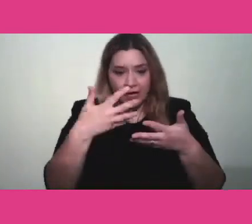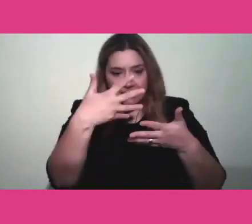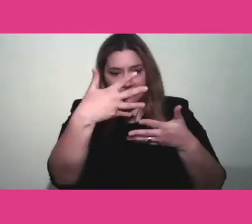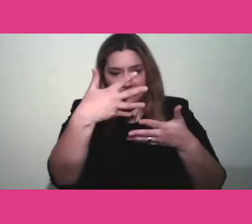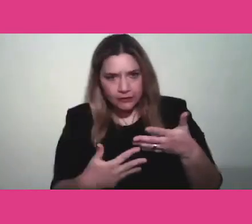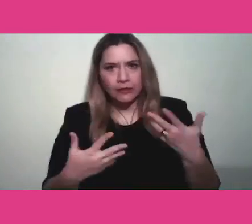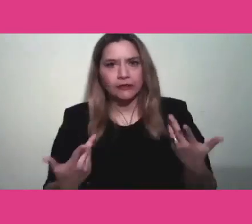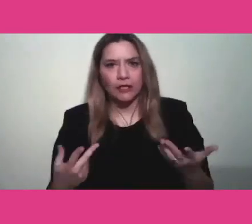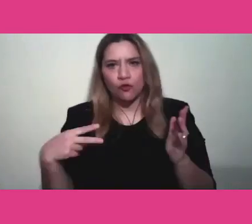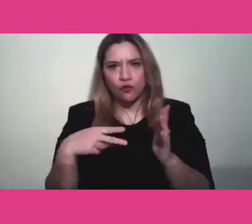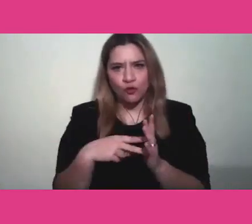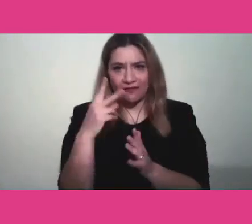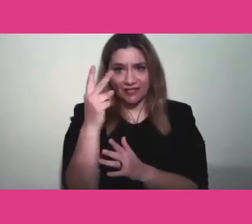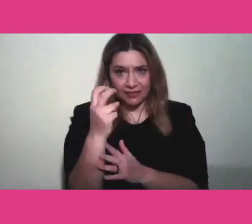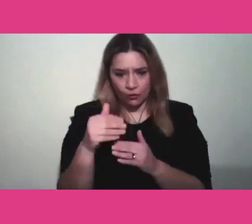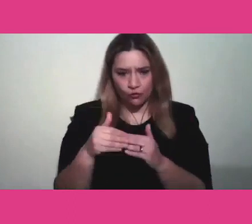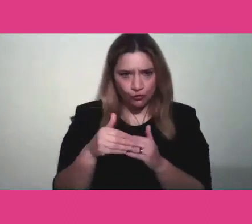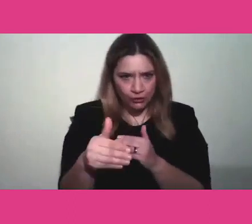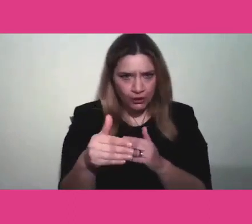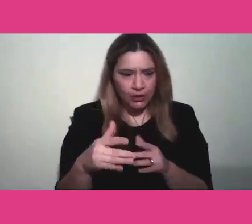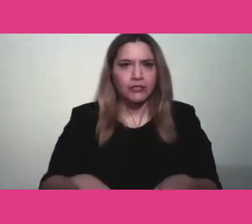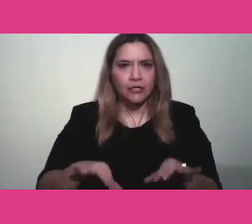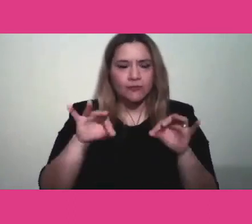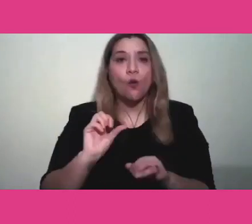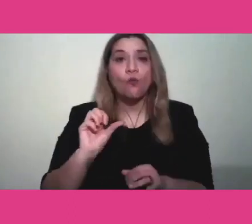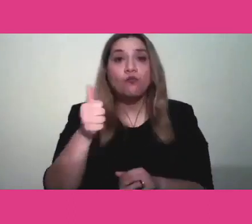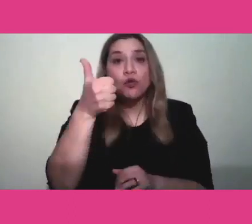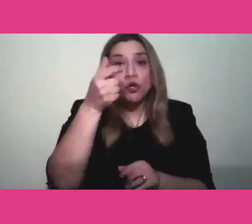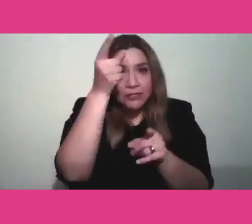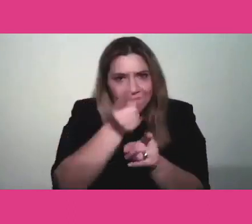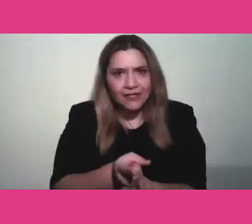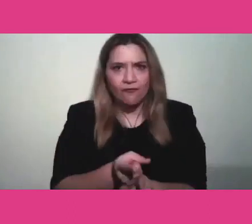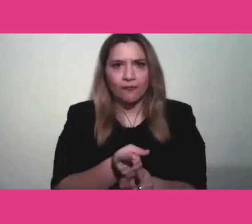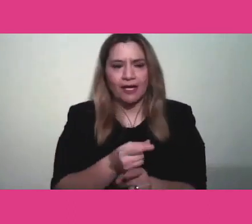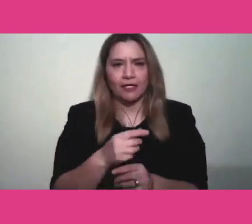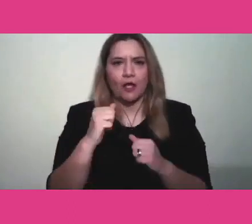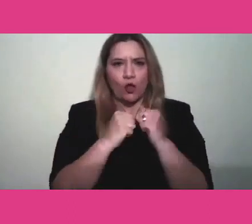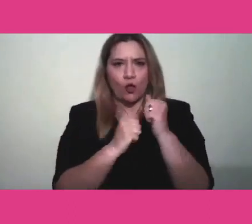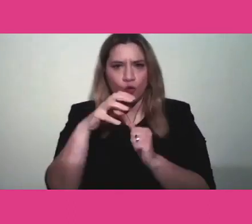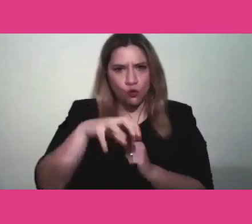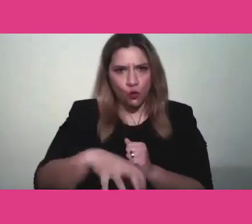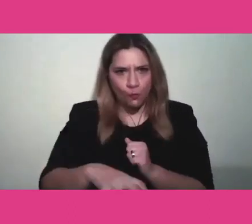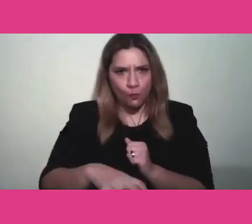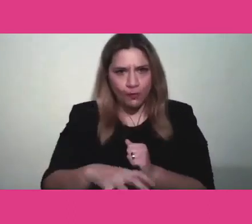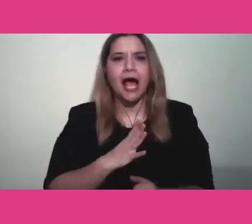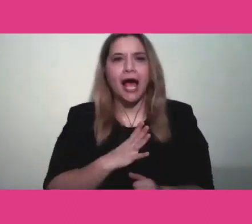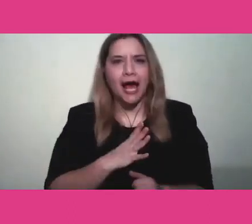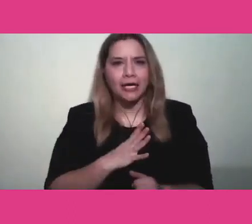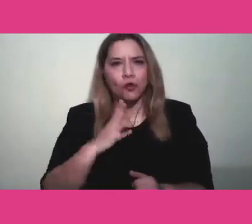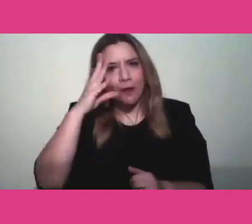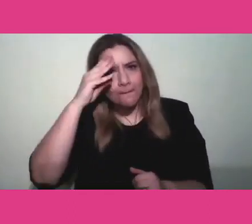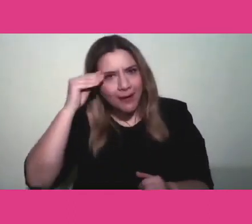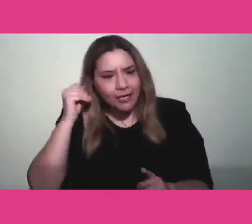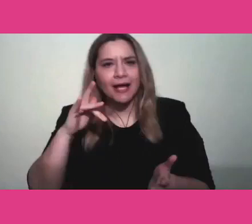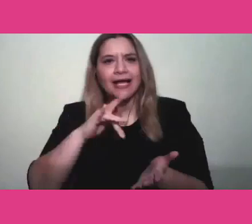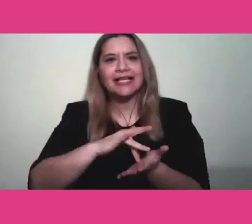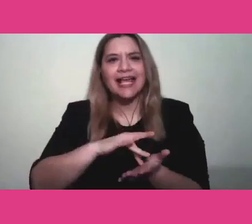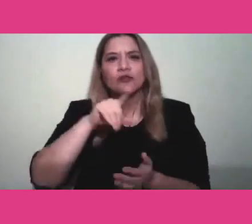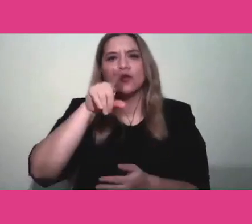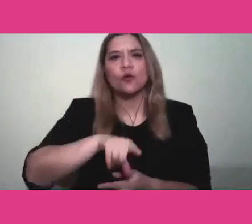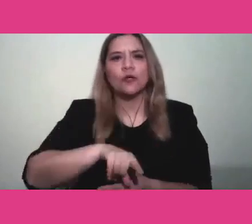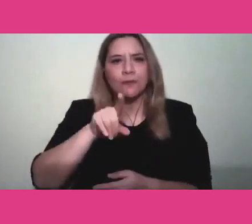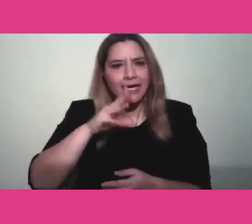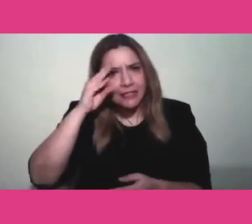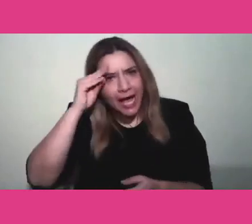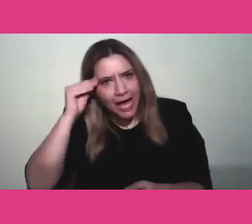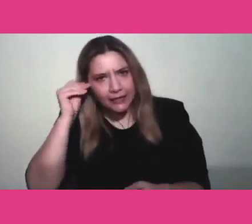καταρχήν, από το 2020 λειτουργούμε την πρώτη εξειδικευμένη δομή για άτομα με άνοια στην περιφέρεια Δυτικής Ελλάδας, το Κέντρο Ημέρας για άτομα με άνοια, το οποίο